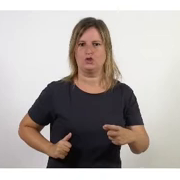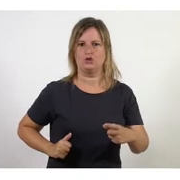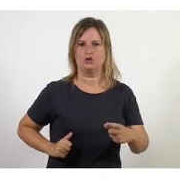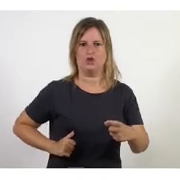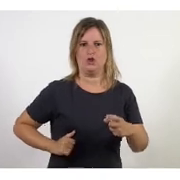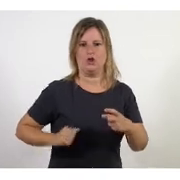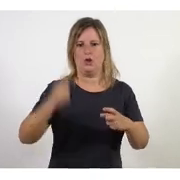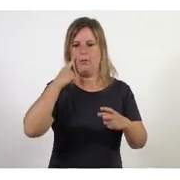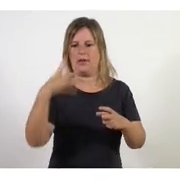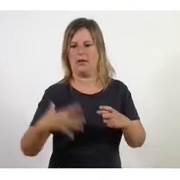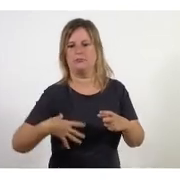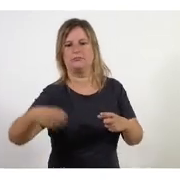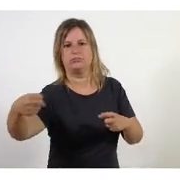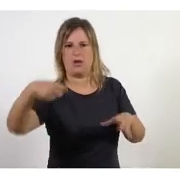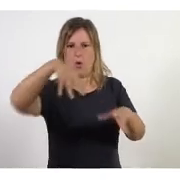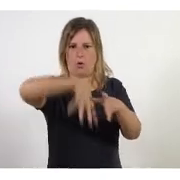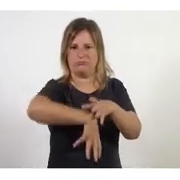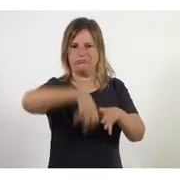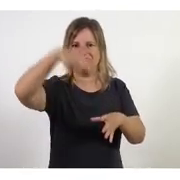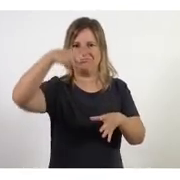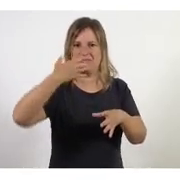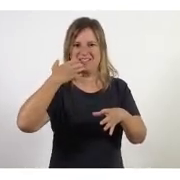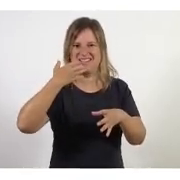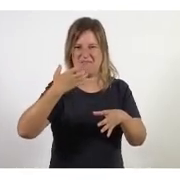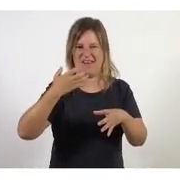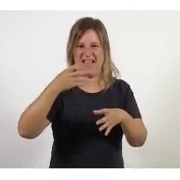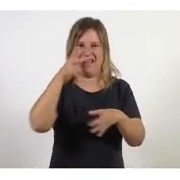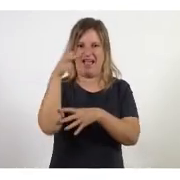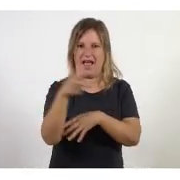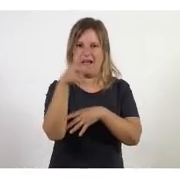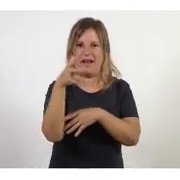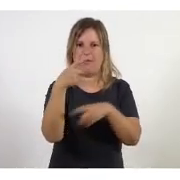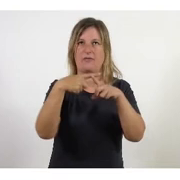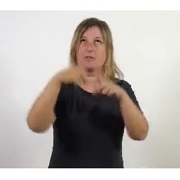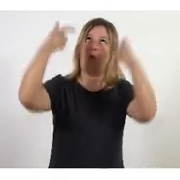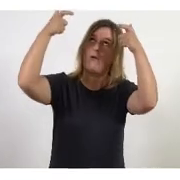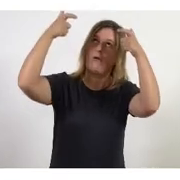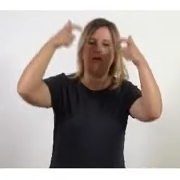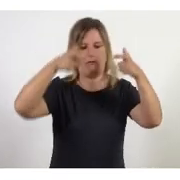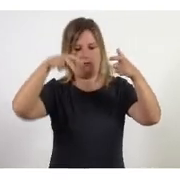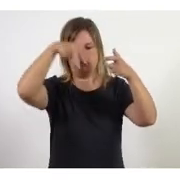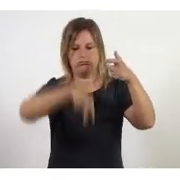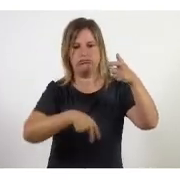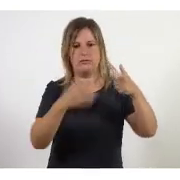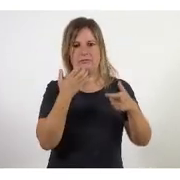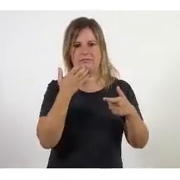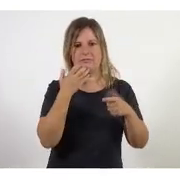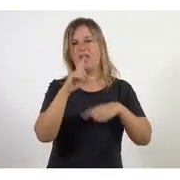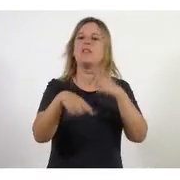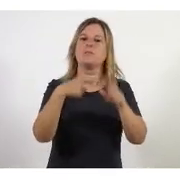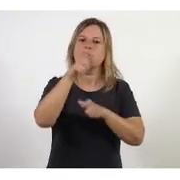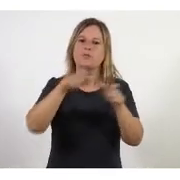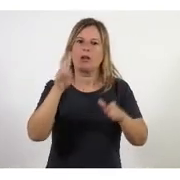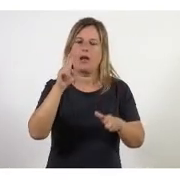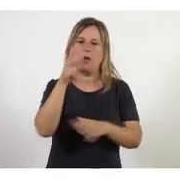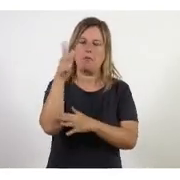agafi fiqui la mà dins d'un bolso. Val? Col·loqueu-lo en angles diferents perquè després, quan la gent vegi el vostre vídeo, també